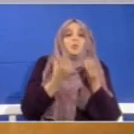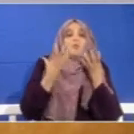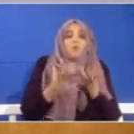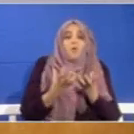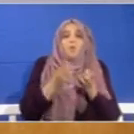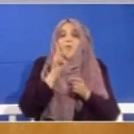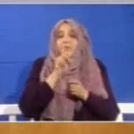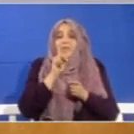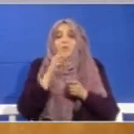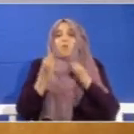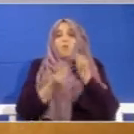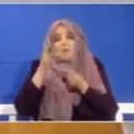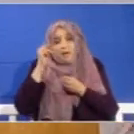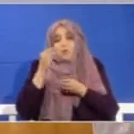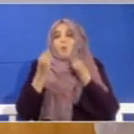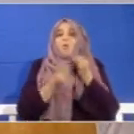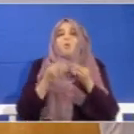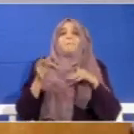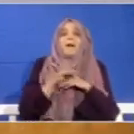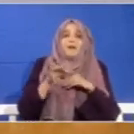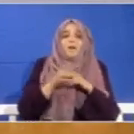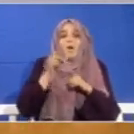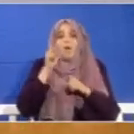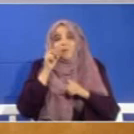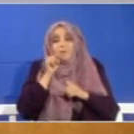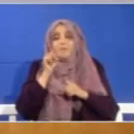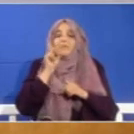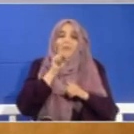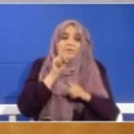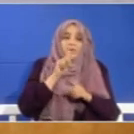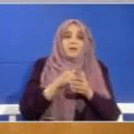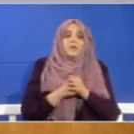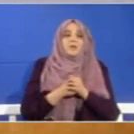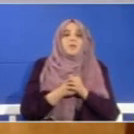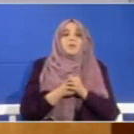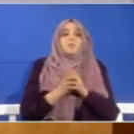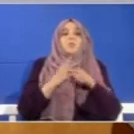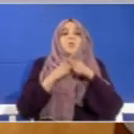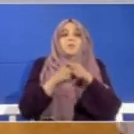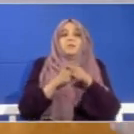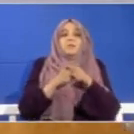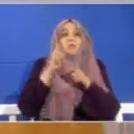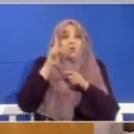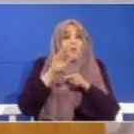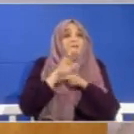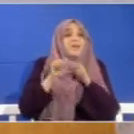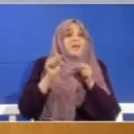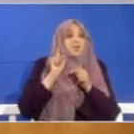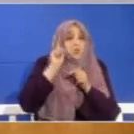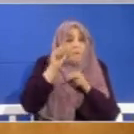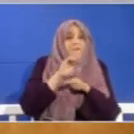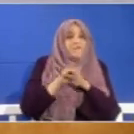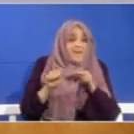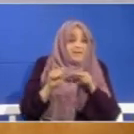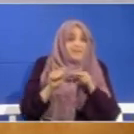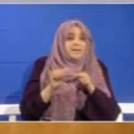ويهب لي من يشاء الذكورة أو يزوجهم ذكرانا وإناثا ويجعلوا من عنده هو من عنده مش من عند غيره